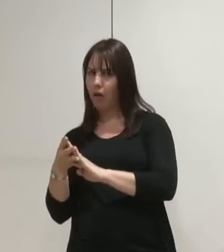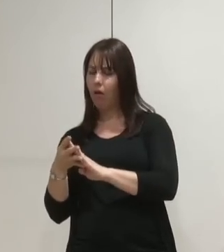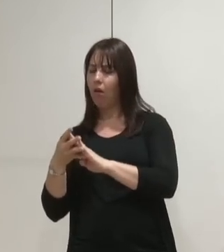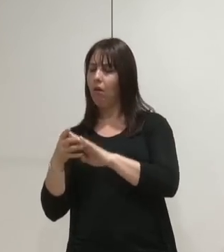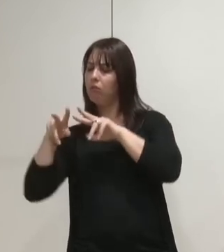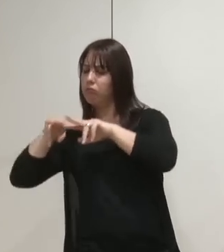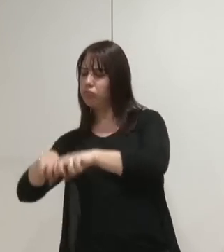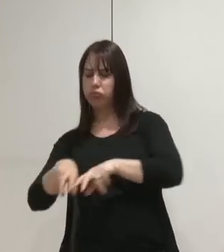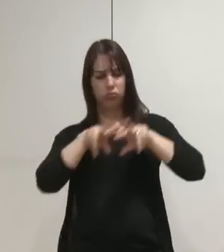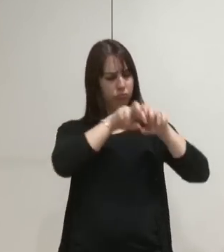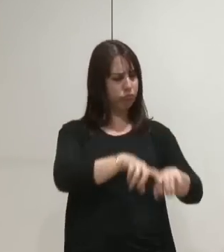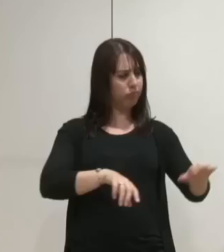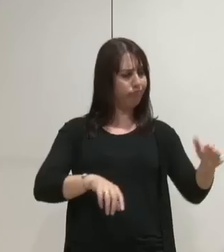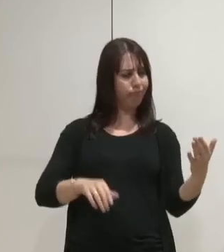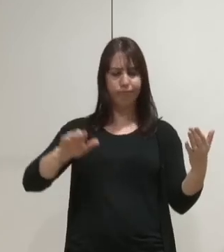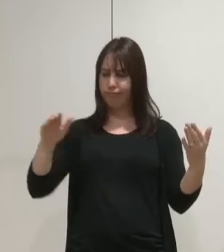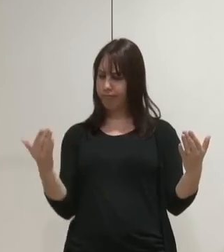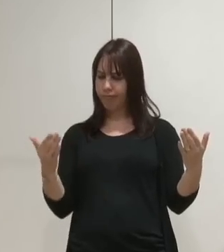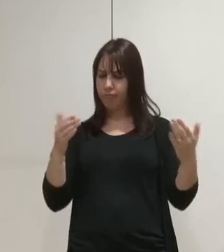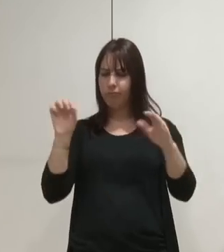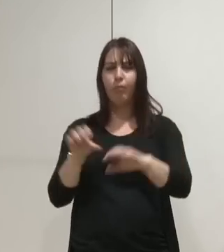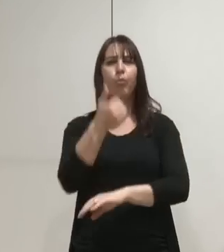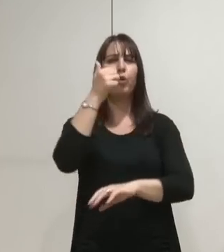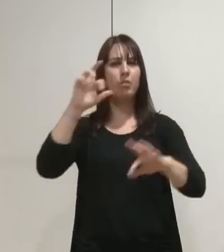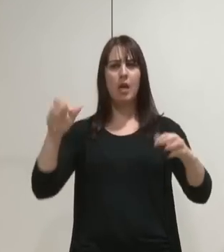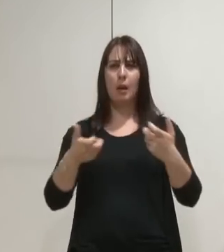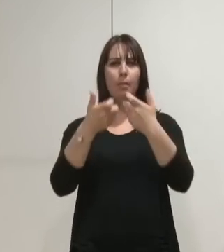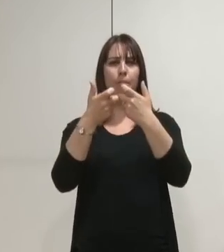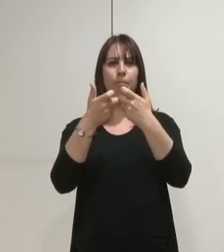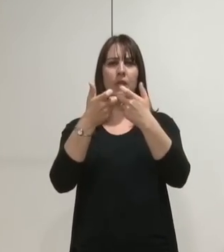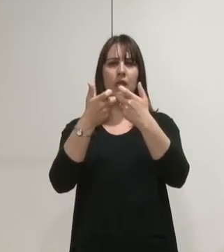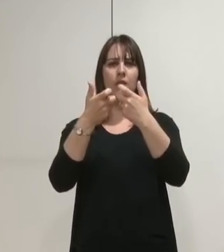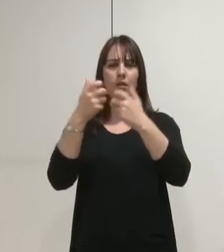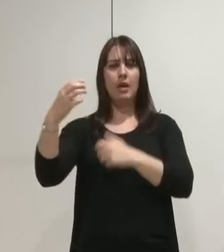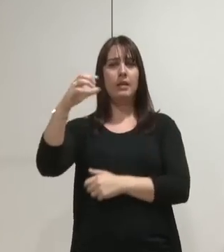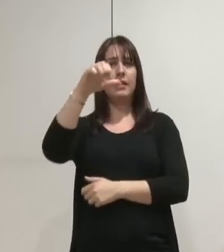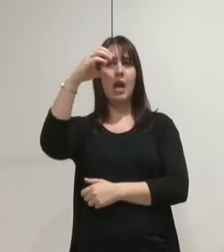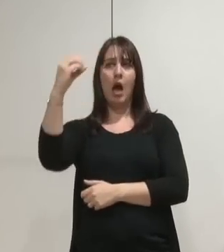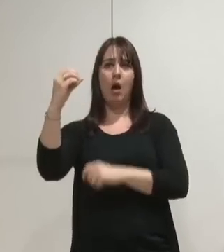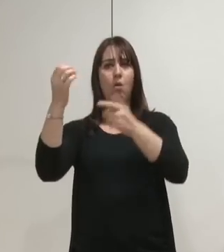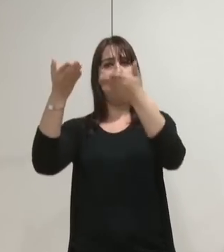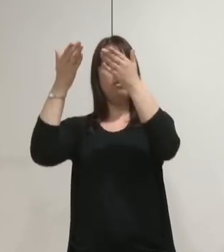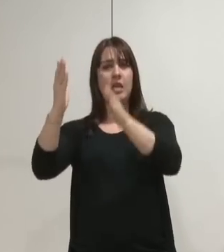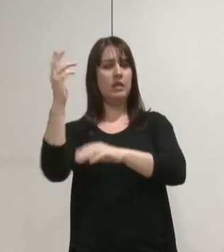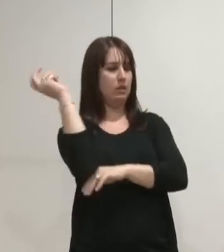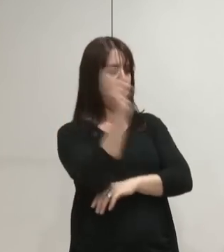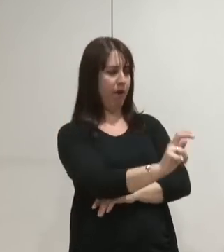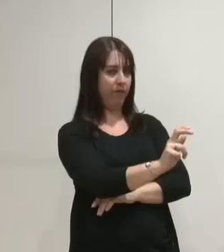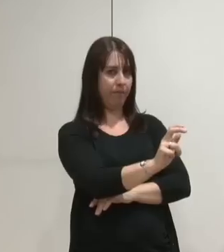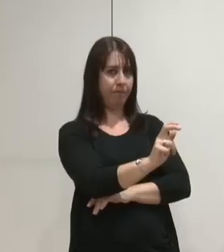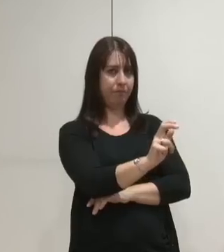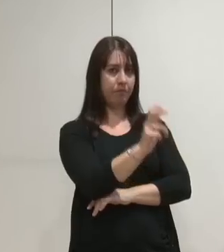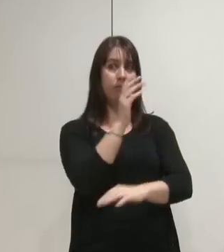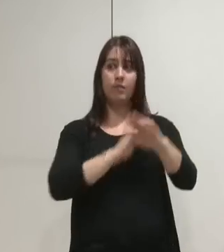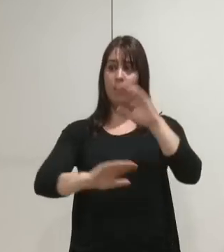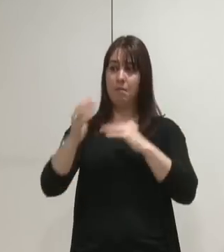notamment la question du prix qui fait que la CAO a produit ce service mais comme